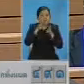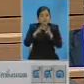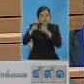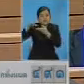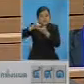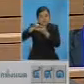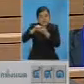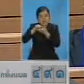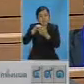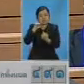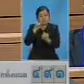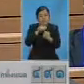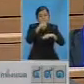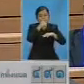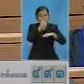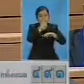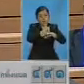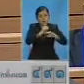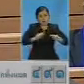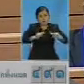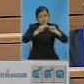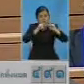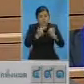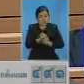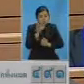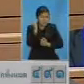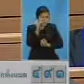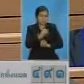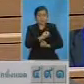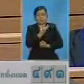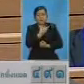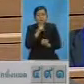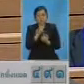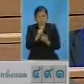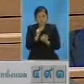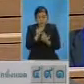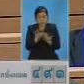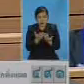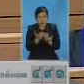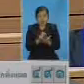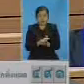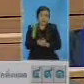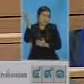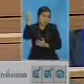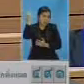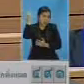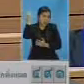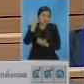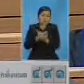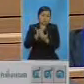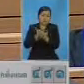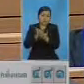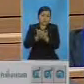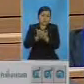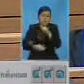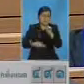ฐมนตรีบอกว่าวันนี้ที่เราตกใจมากที่สุดก็คือว่าก่อนหน้านี้เคยเอาเงินเป็นหลาย